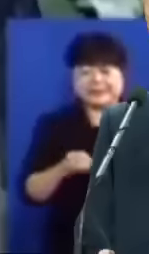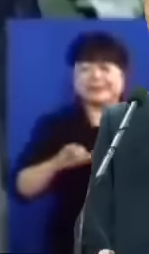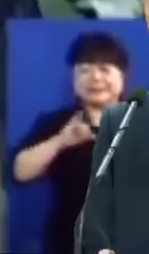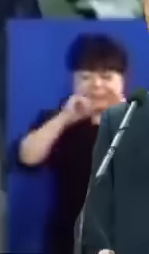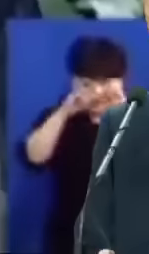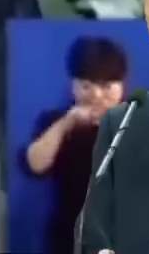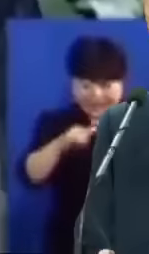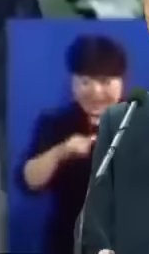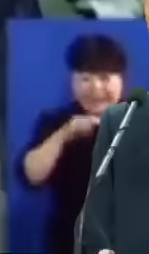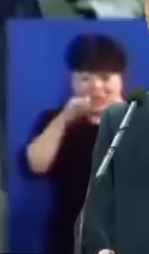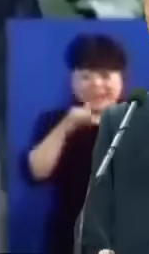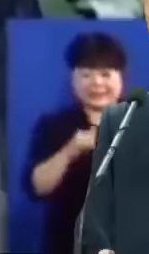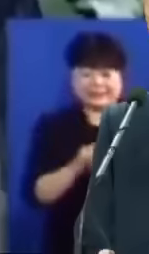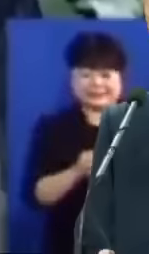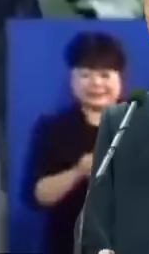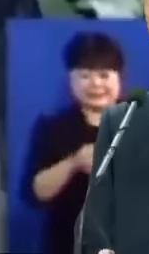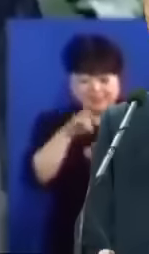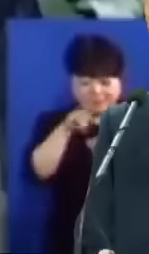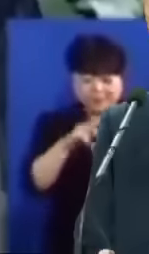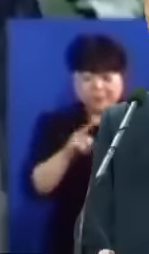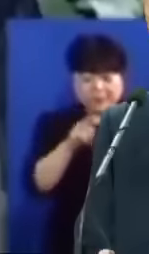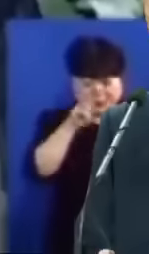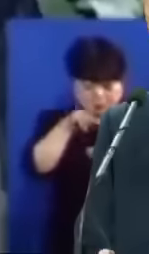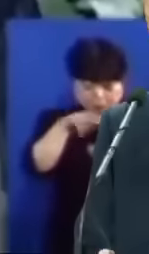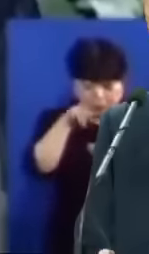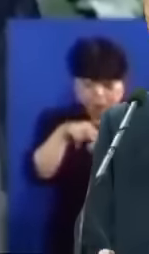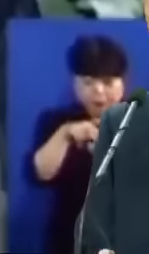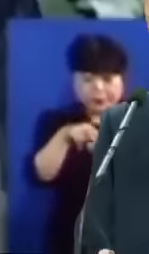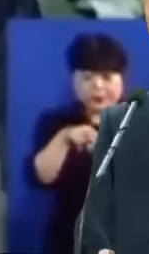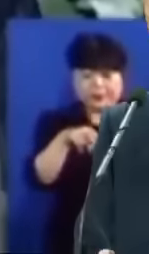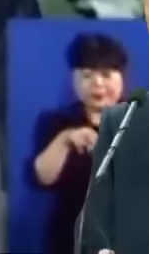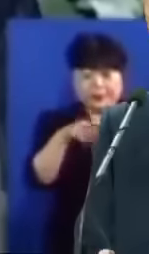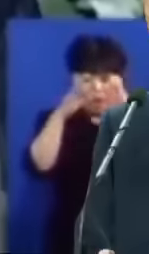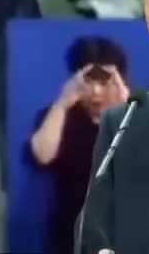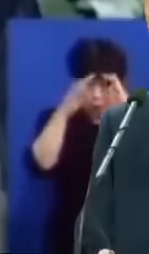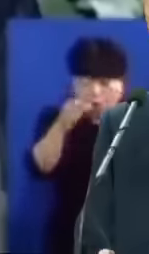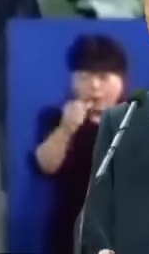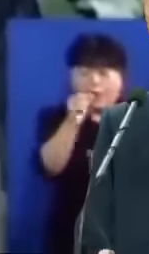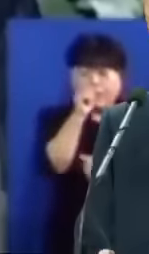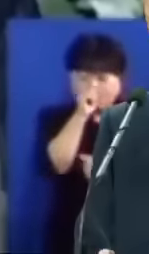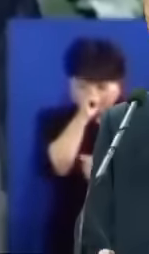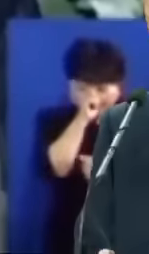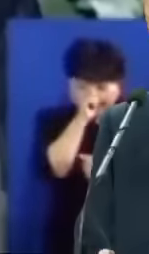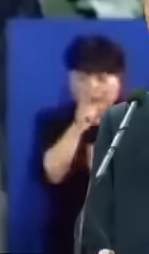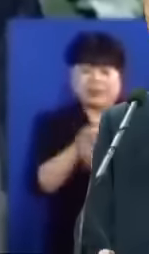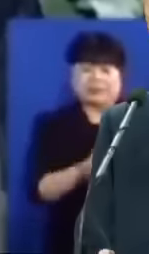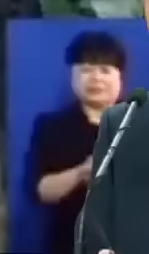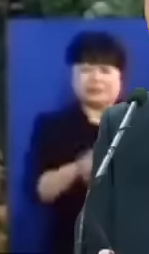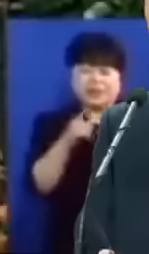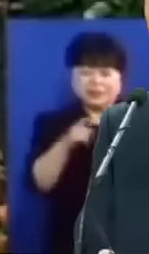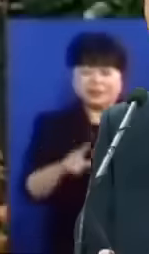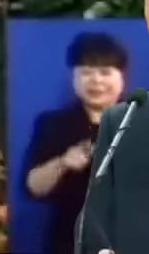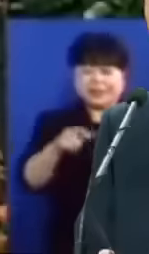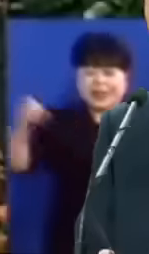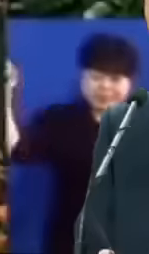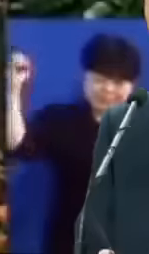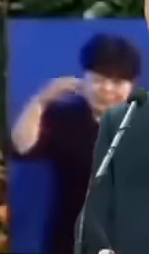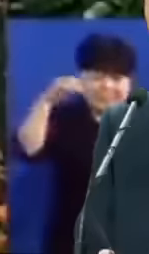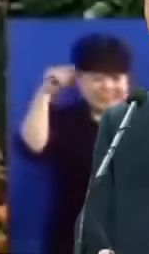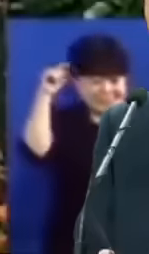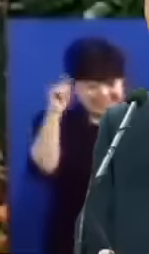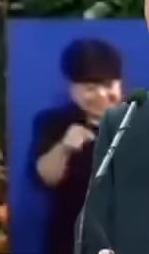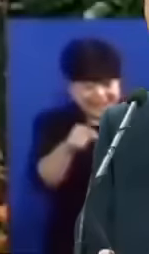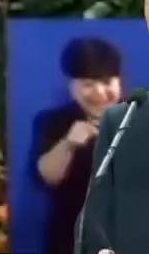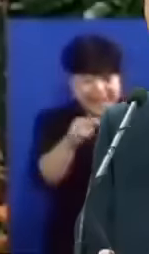세계는 성경 말씀해 보니 보시기에 좋았다고 말한 것입니다. 첫째 날 빛이 있으라 하고